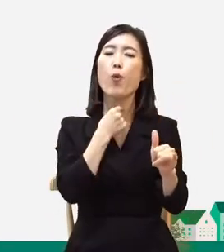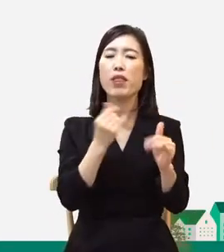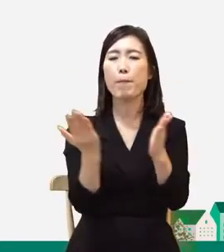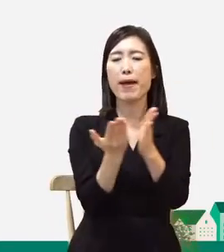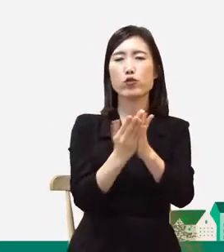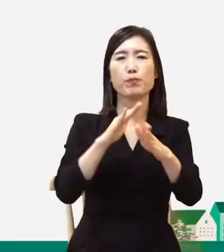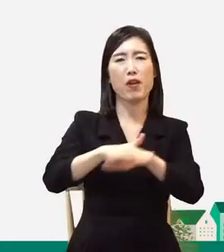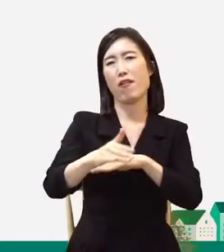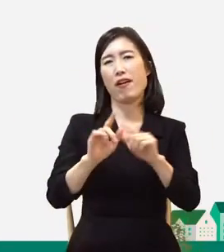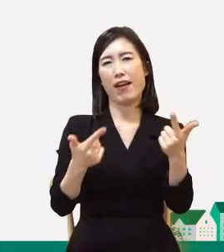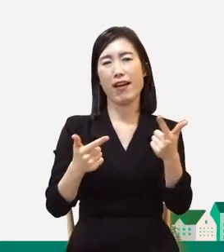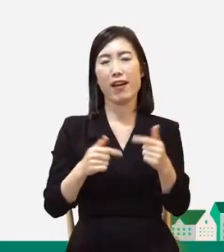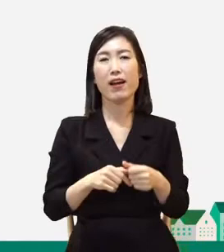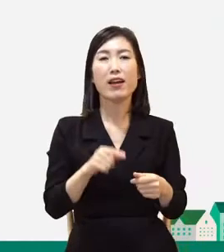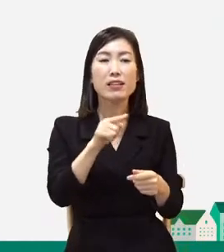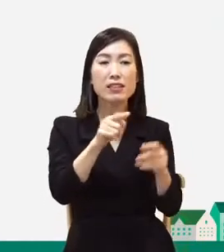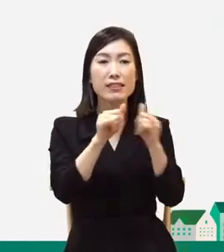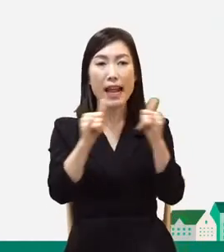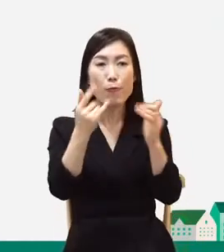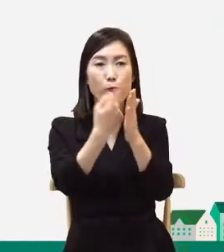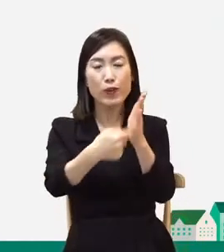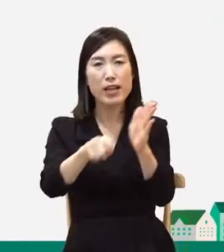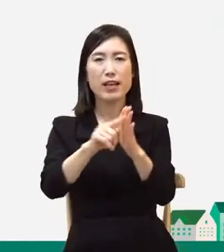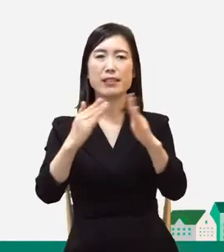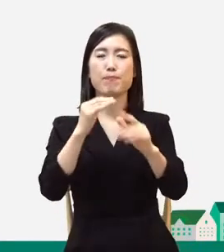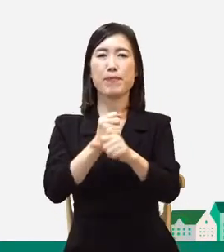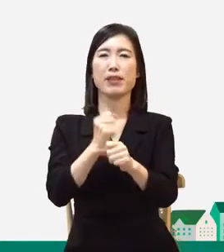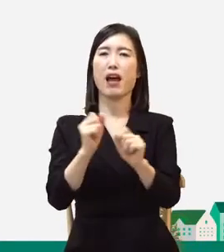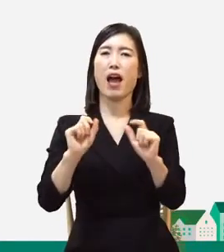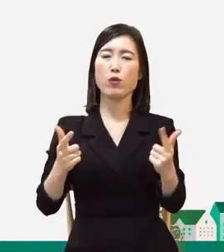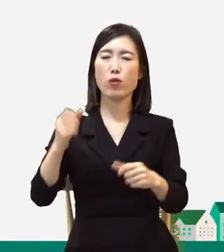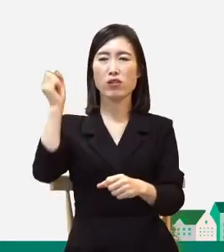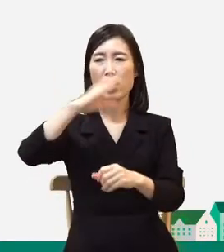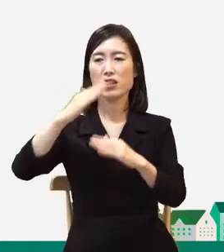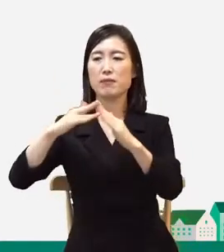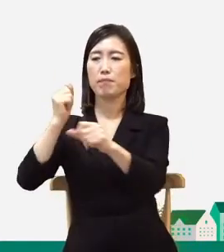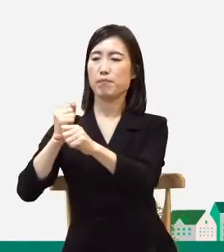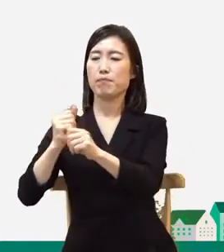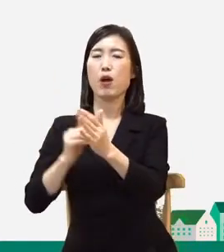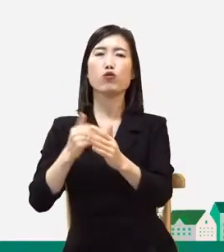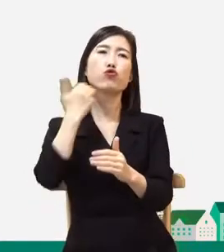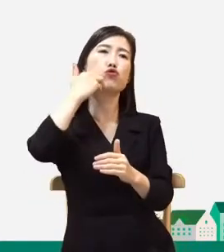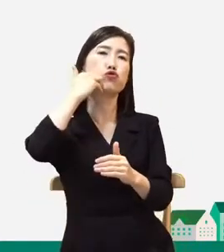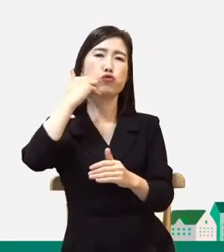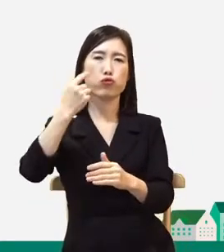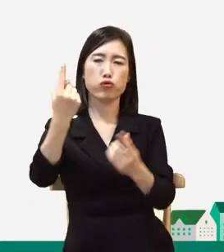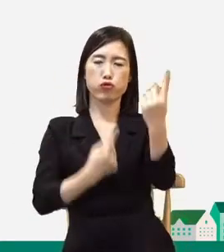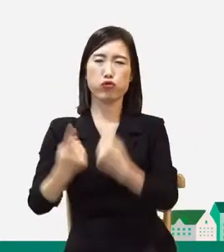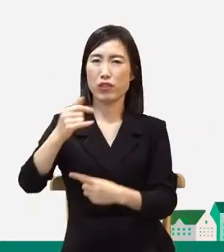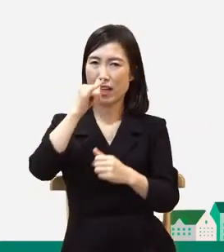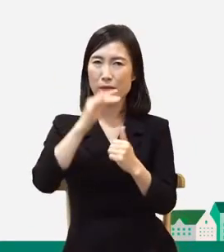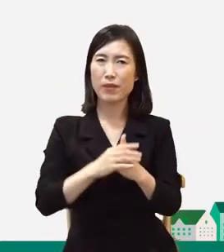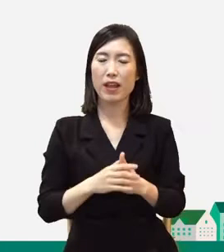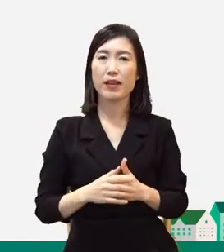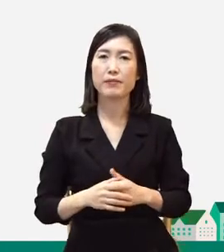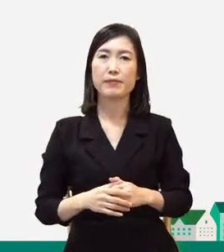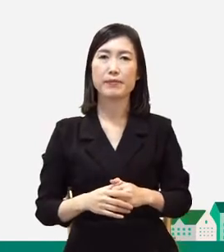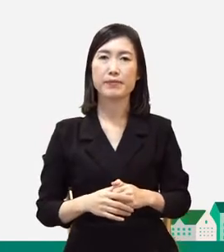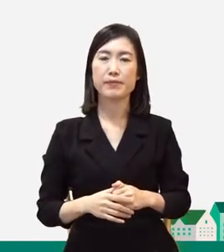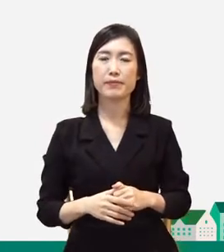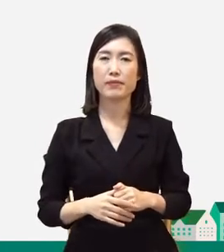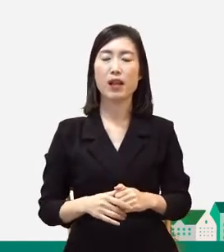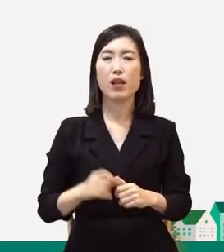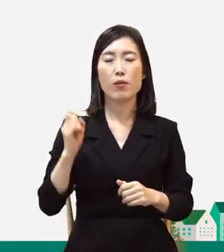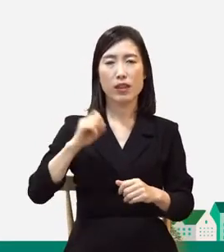지원주택의 대상자인 분들한테 딱 특화돼서 나온다라기보다는 지금 보시면 매입임대주택 같은 경우 이미 그냥 공사가 산,